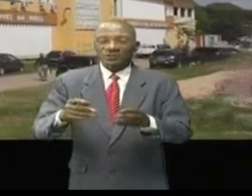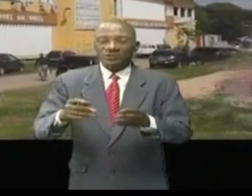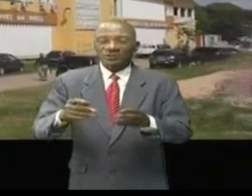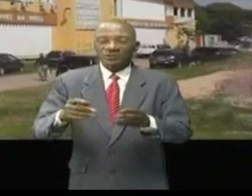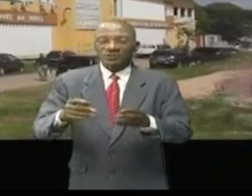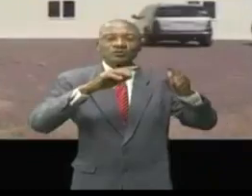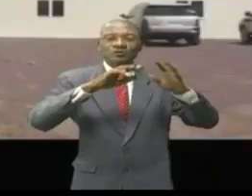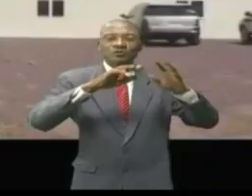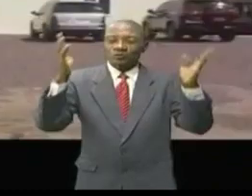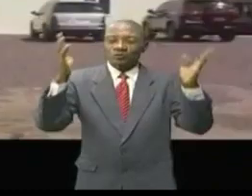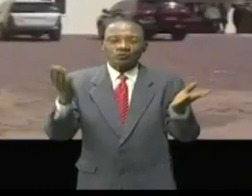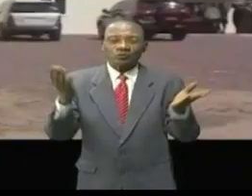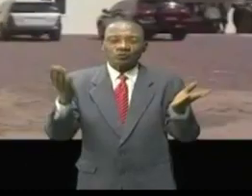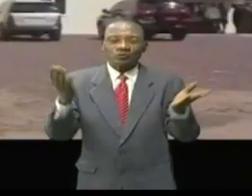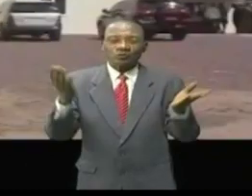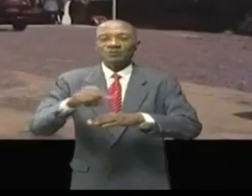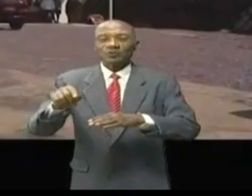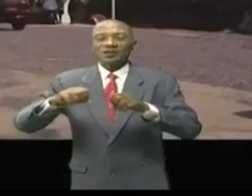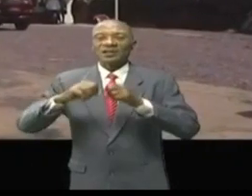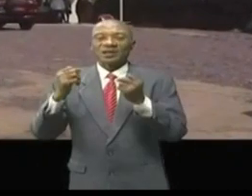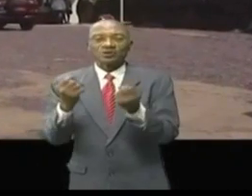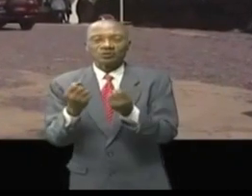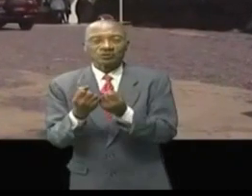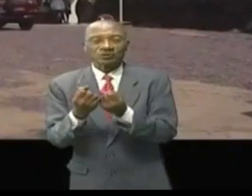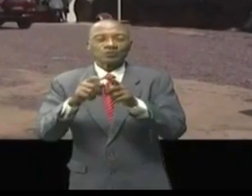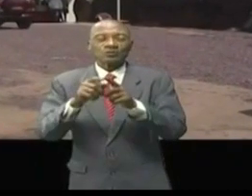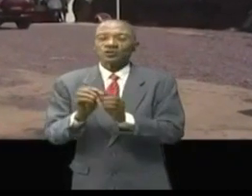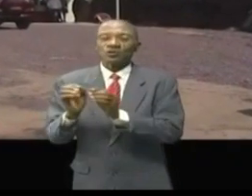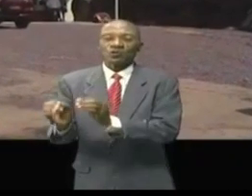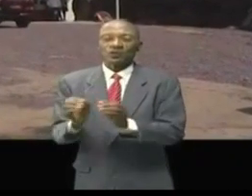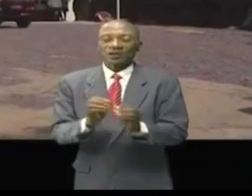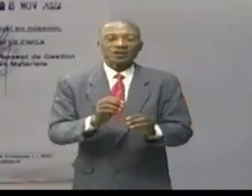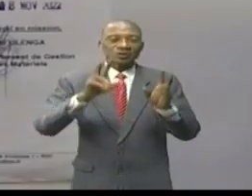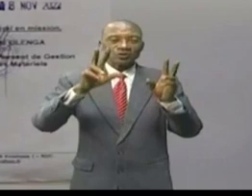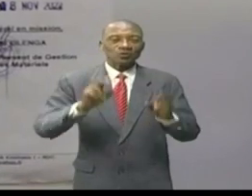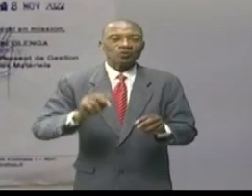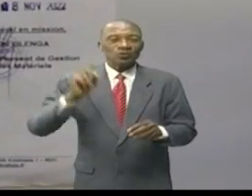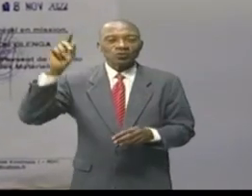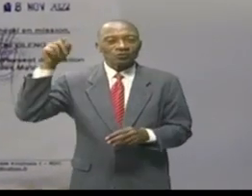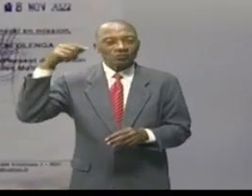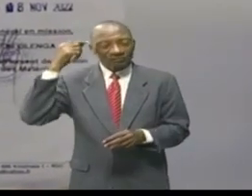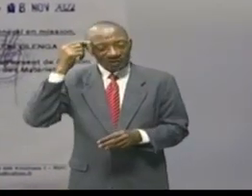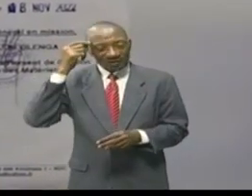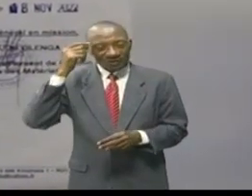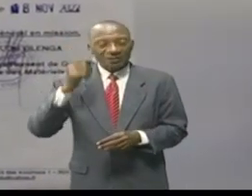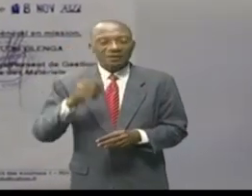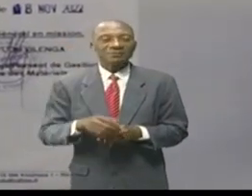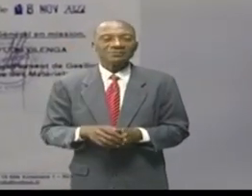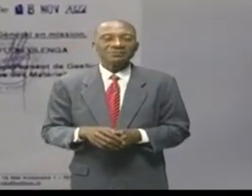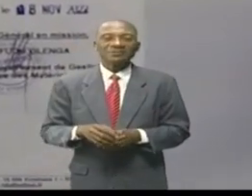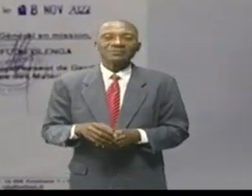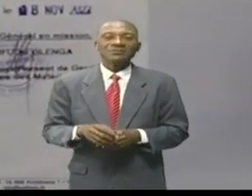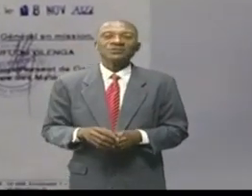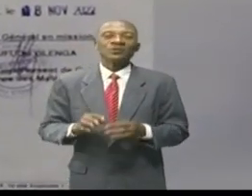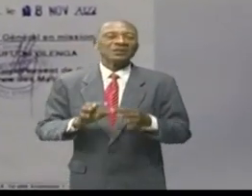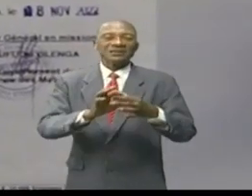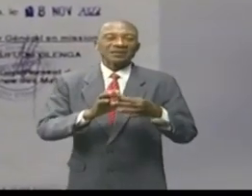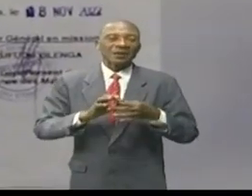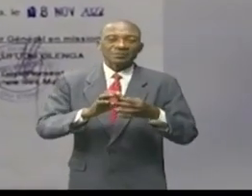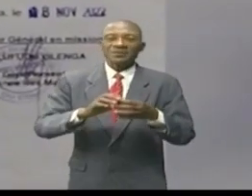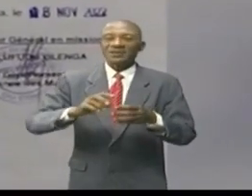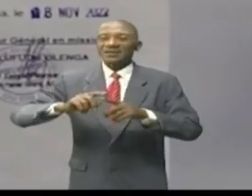publiques que privées, les associations et organisations non gouvernementales, ainsi que les partenaires multilatéraux